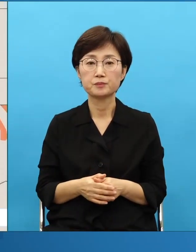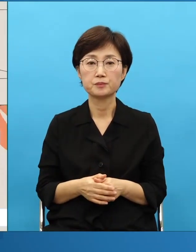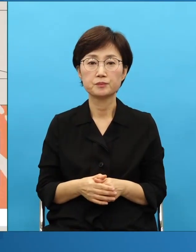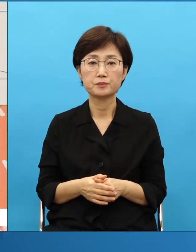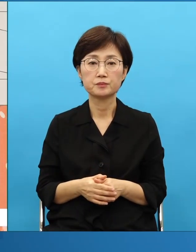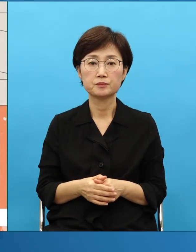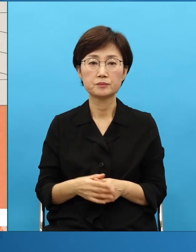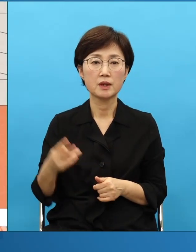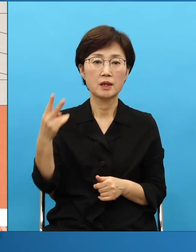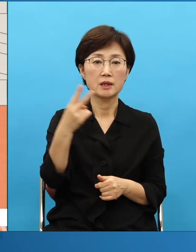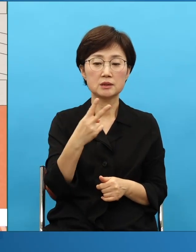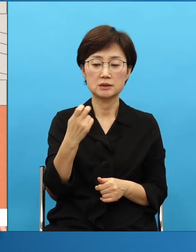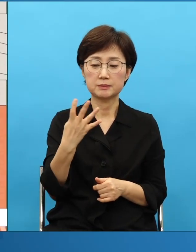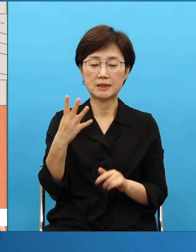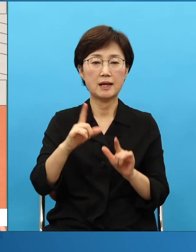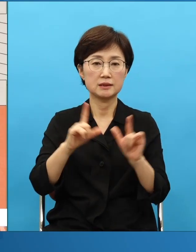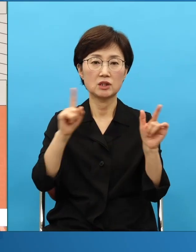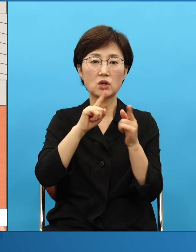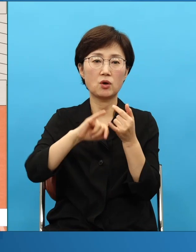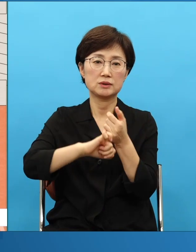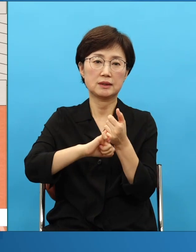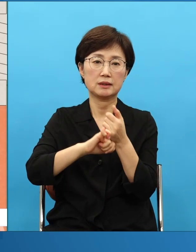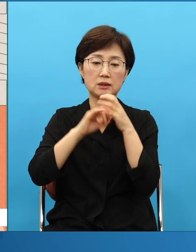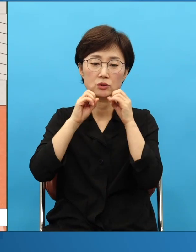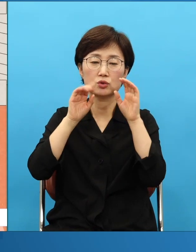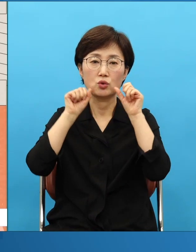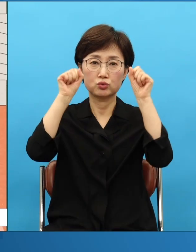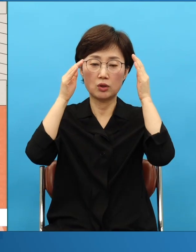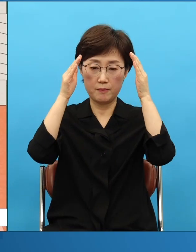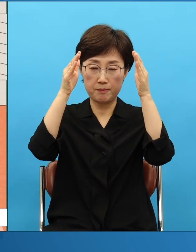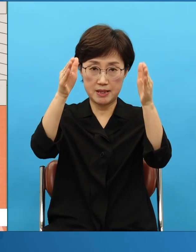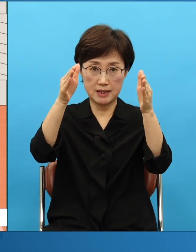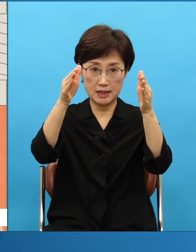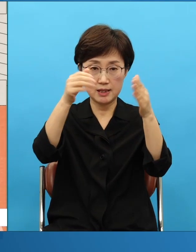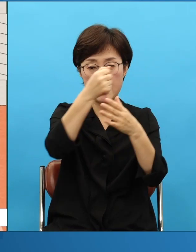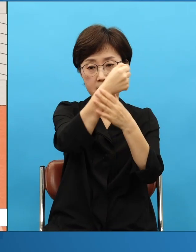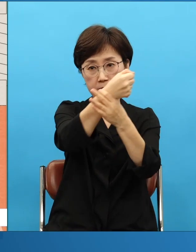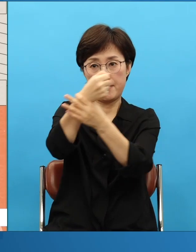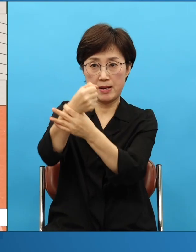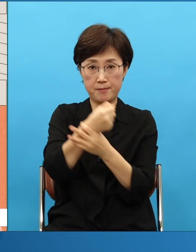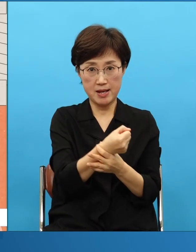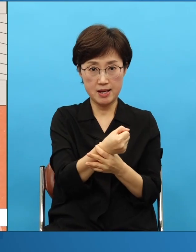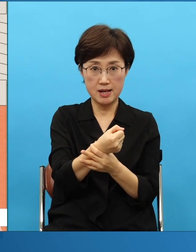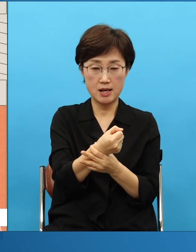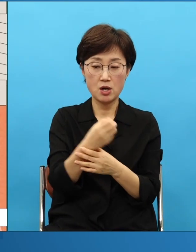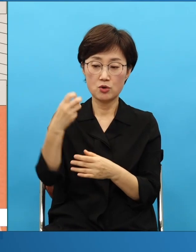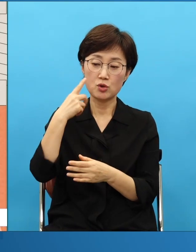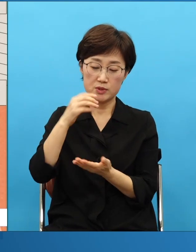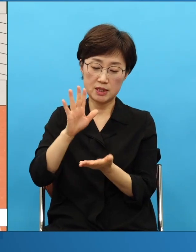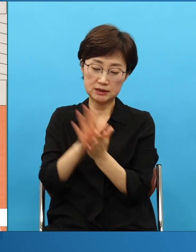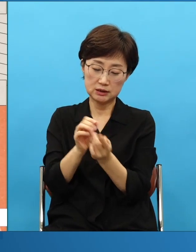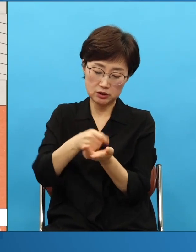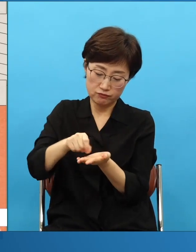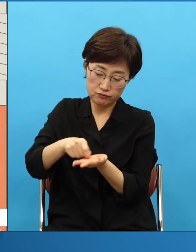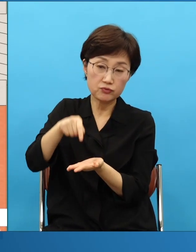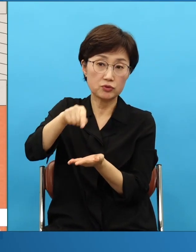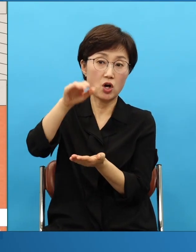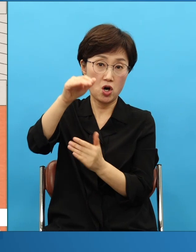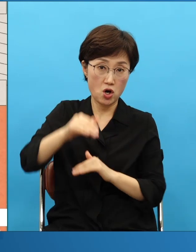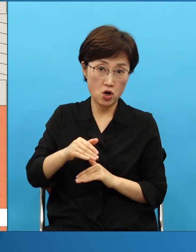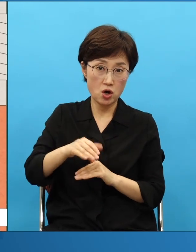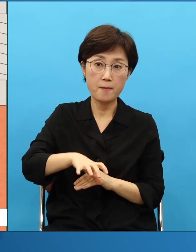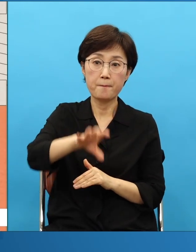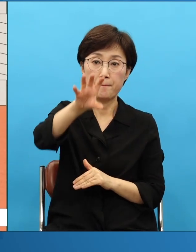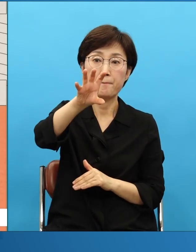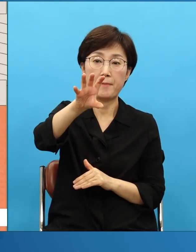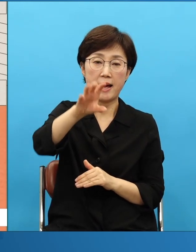한편 2024년의 언약과 전도운동의 방향이 담긴 새해 표어와 유광수 목사의 친필 연합장이 위아.kr에